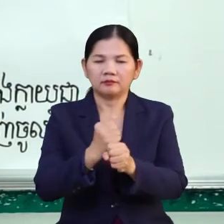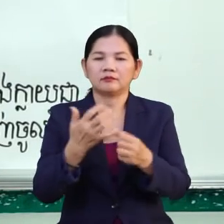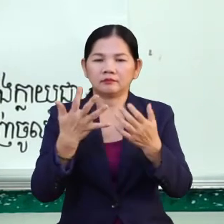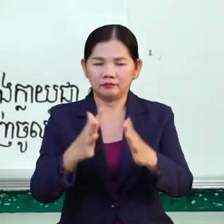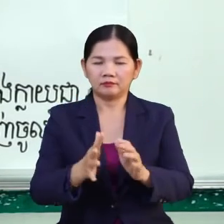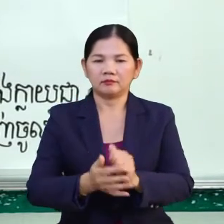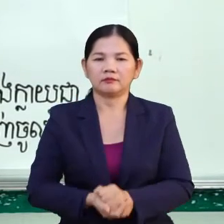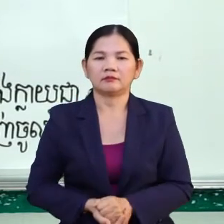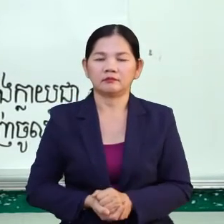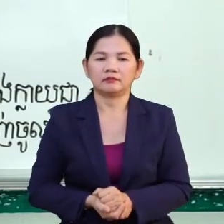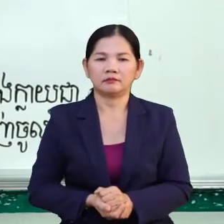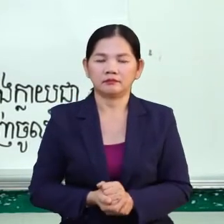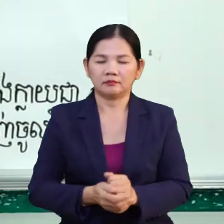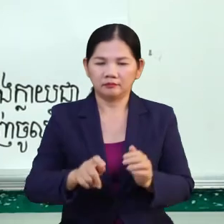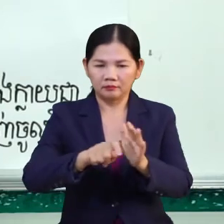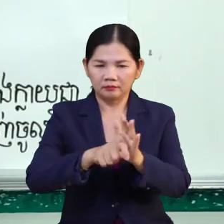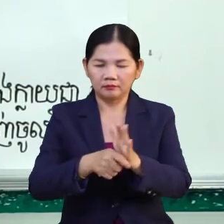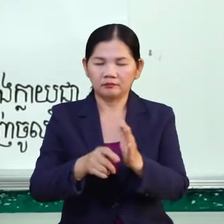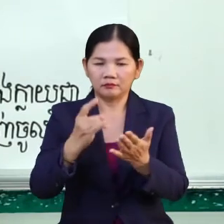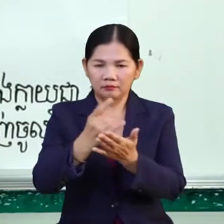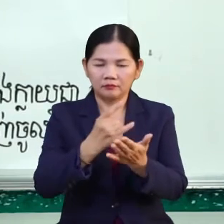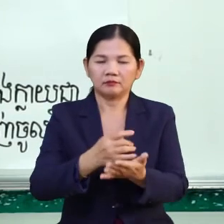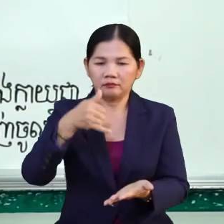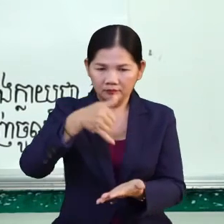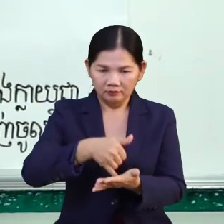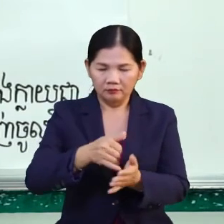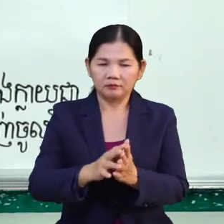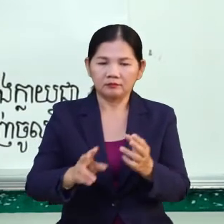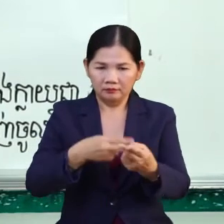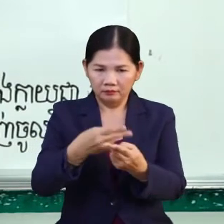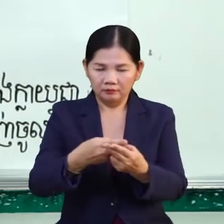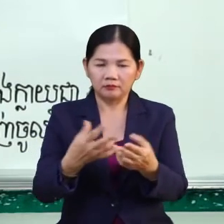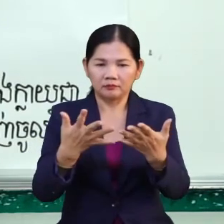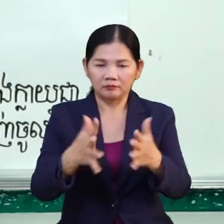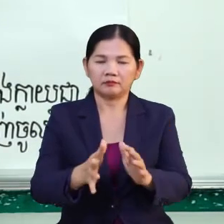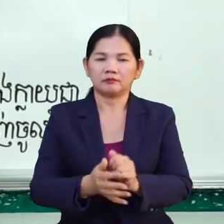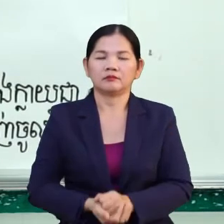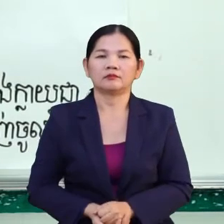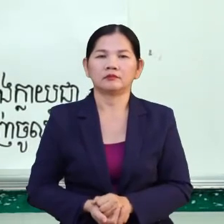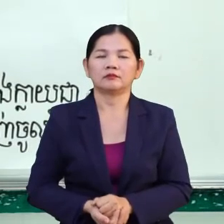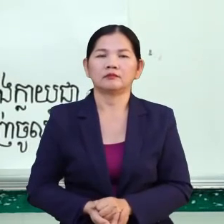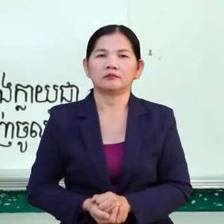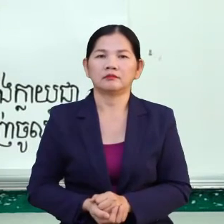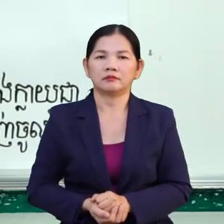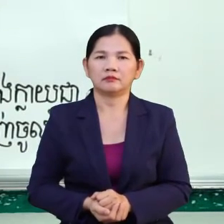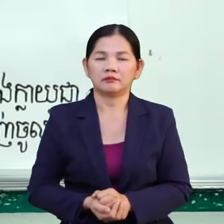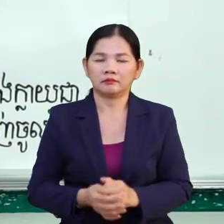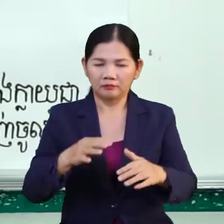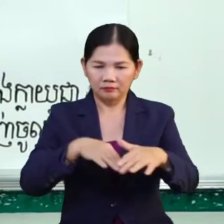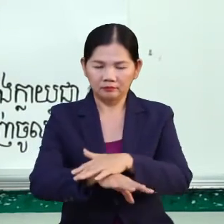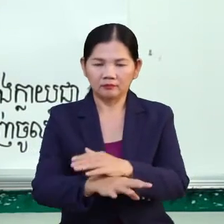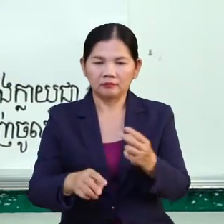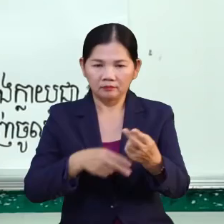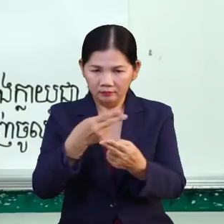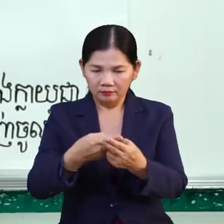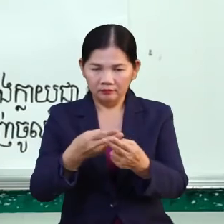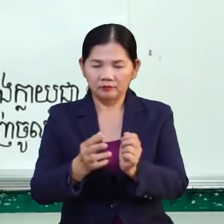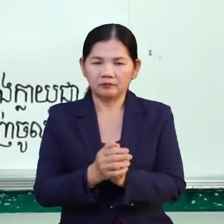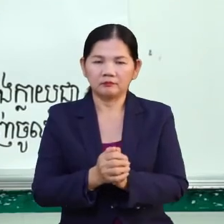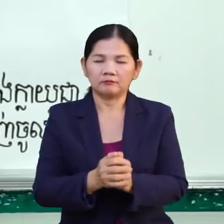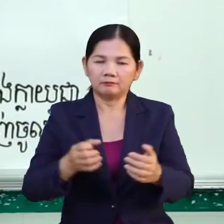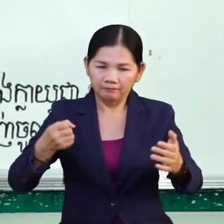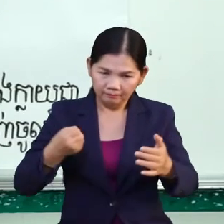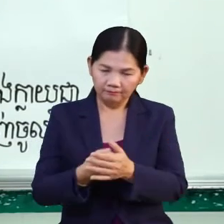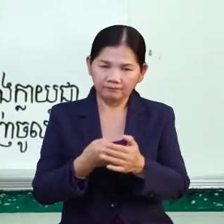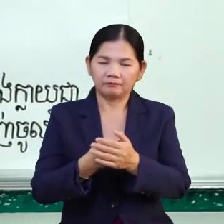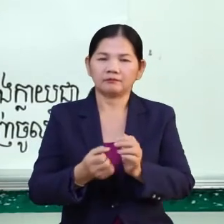ដែរចាអញ្ចឹងខ្លឹមសារមេរៀនថ្ងៃនេះគឺជាចម្លើយដែលកូនបានឆ្លើយទាំងអស់គ្នាចាអញ្ចឹងកូនចូលរួមឆ្លើយទាំងអស់គ្នាប្រឹងប្រែងមែន